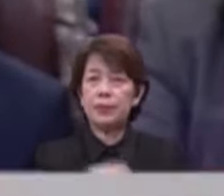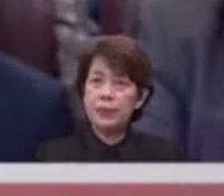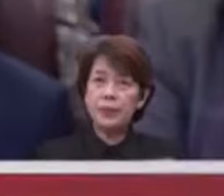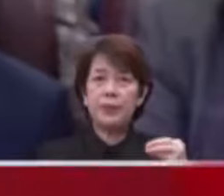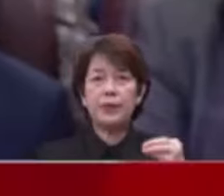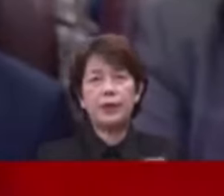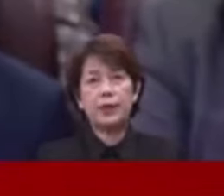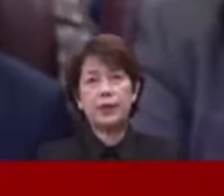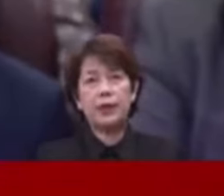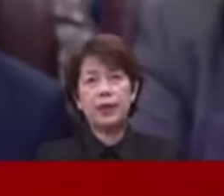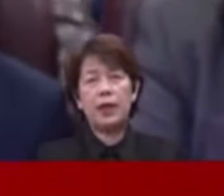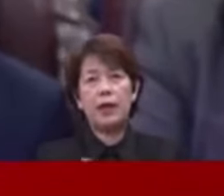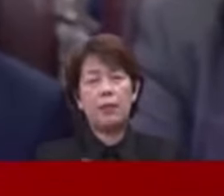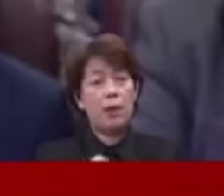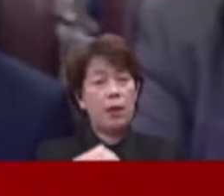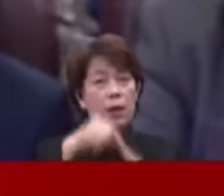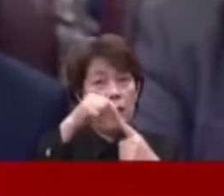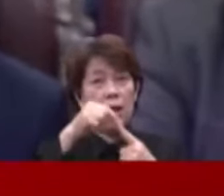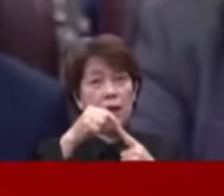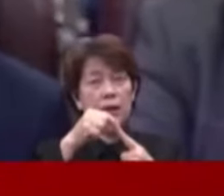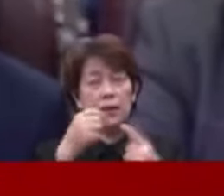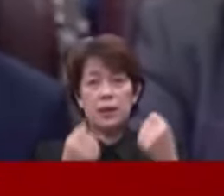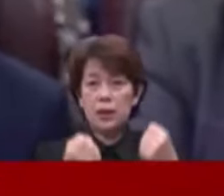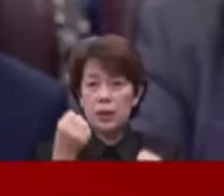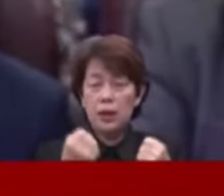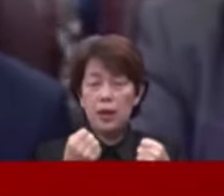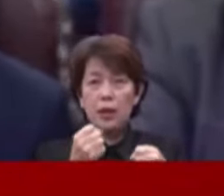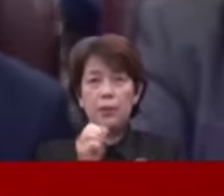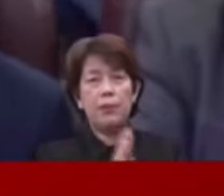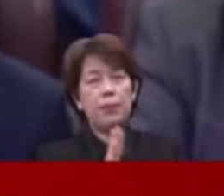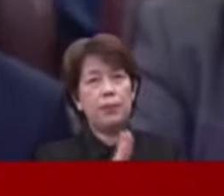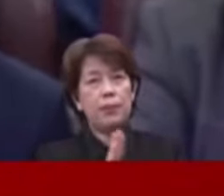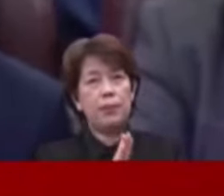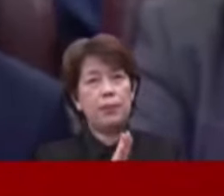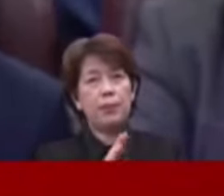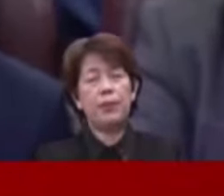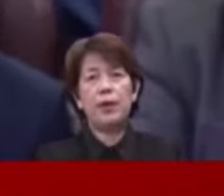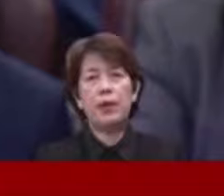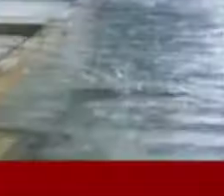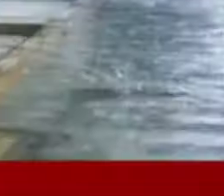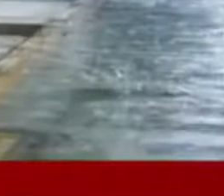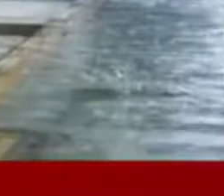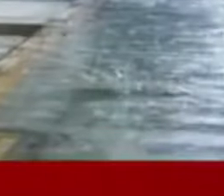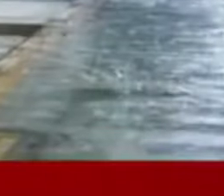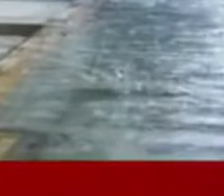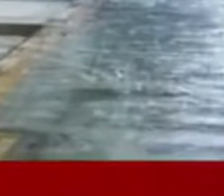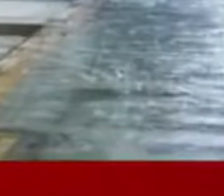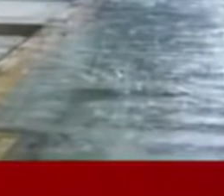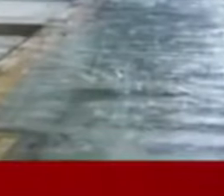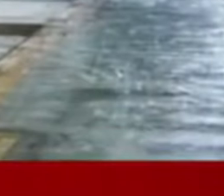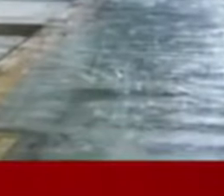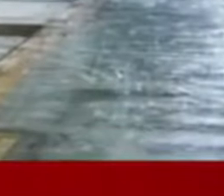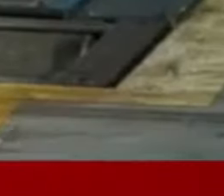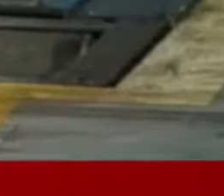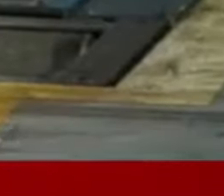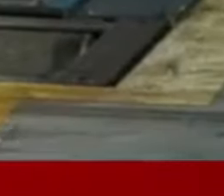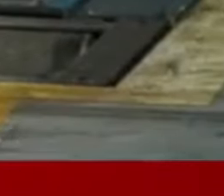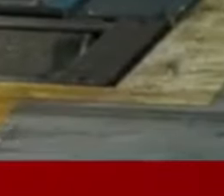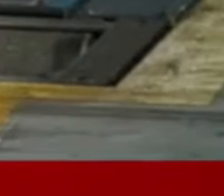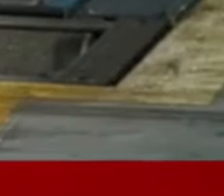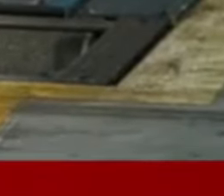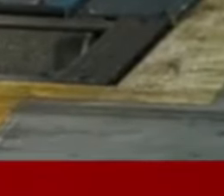நிபந்தனைகளும் வழிகாட்டுதலும் இவ்வாண்டு இறுதிக்குள் உறுதி செய்யப்படும். அதன் பின்னரே நிறுவனங்கள் தெரிவு செய்யப்படும் என போக்குவரத்து துணை அமைச்சர் டத்தோ